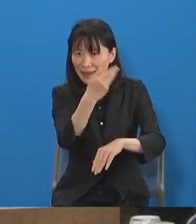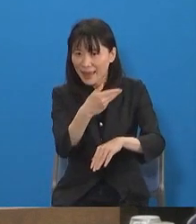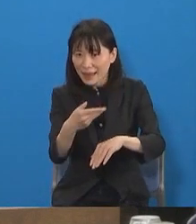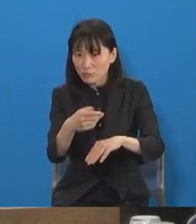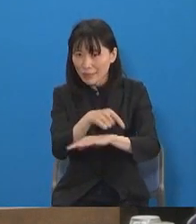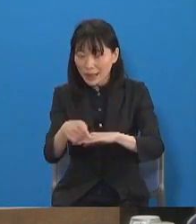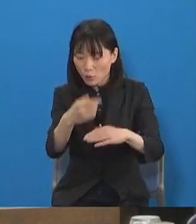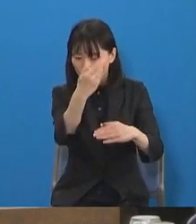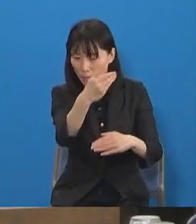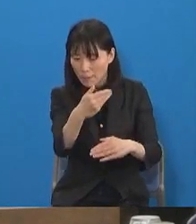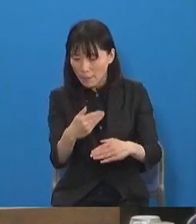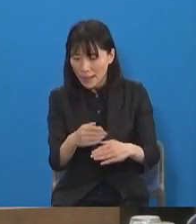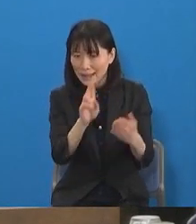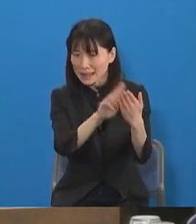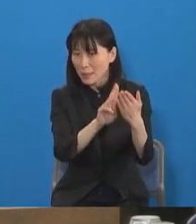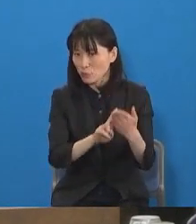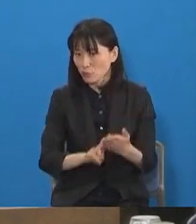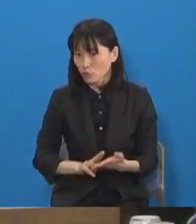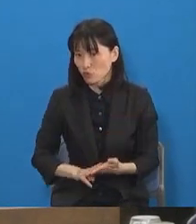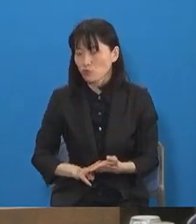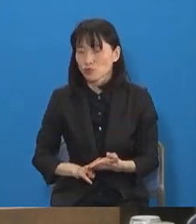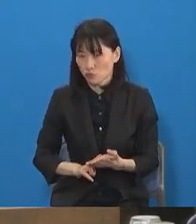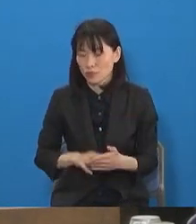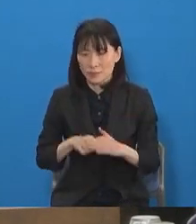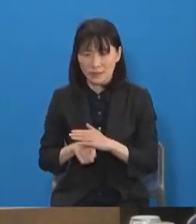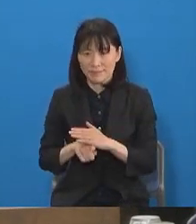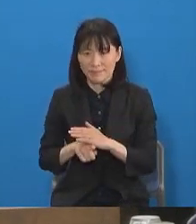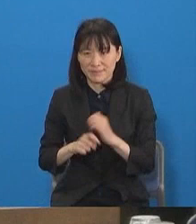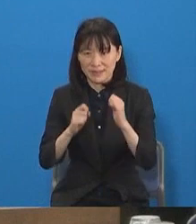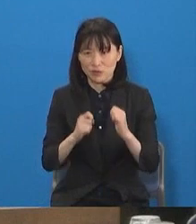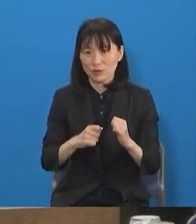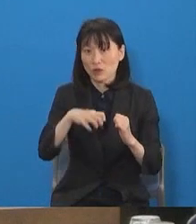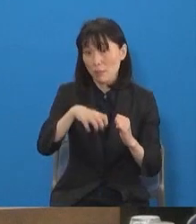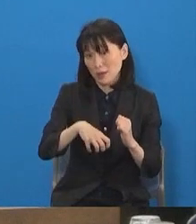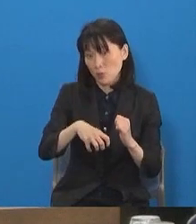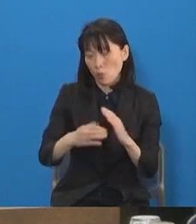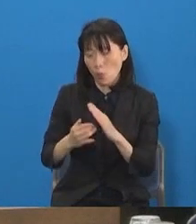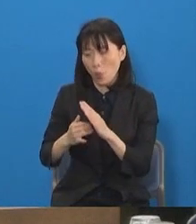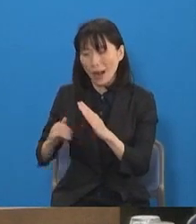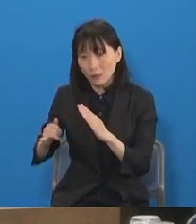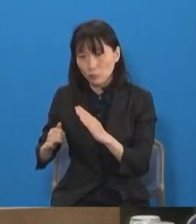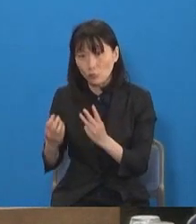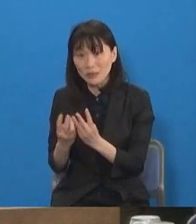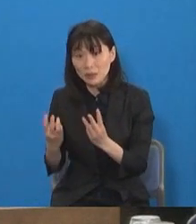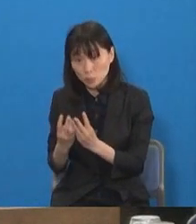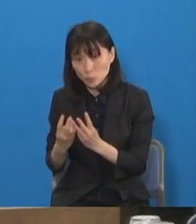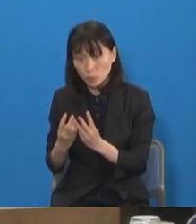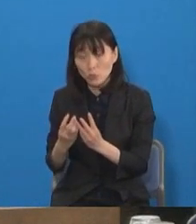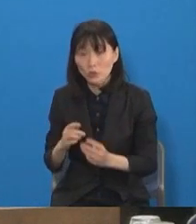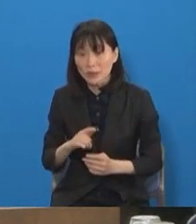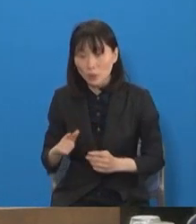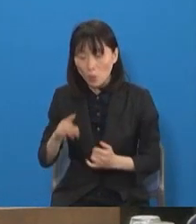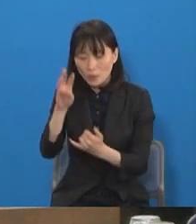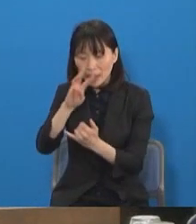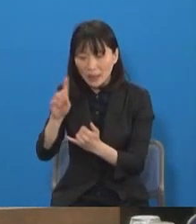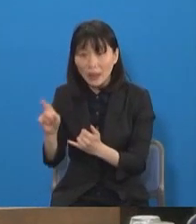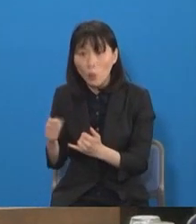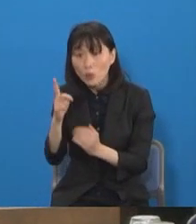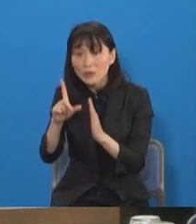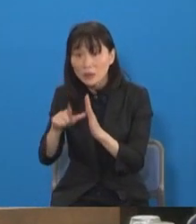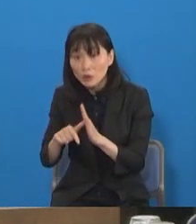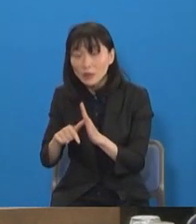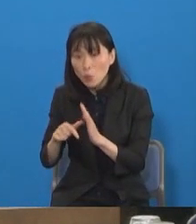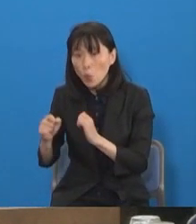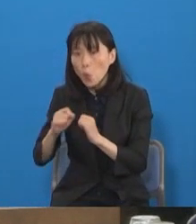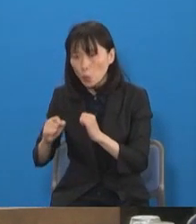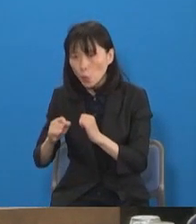を決めておくものであります。住んでいる場所や家族構成によって、災害時に取るべき行動や